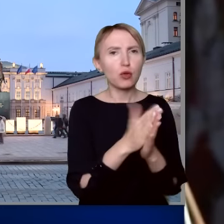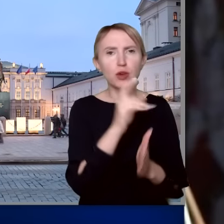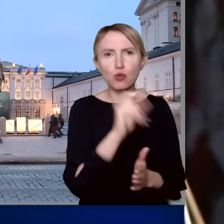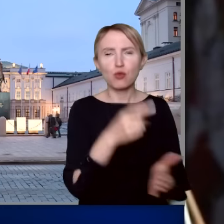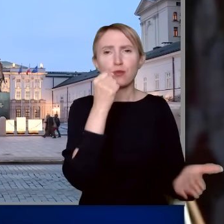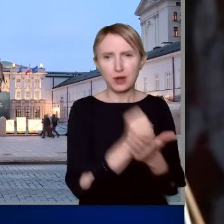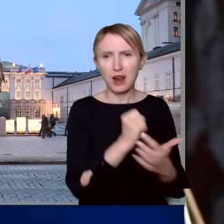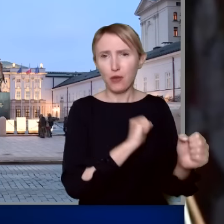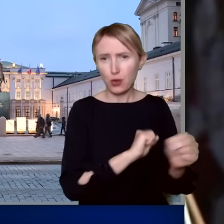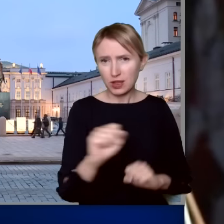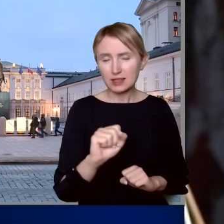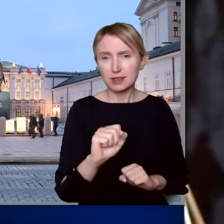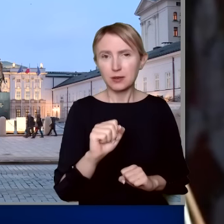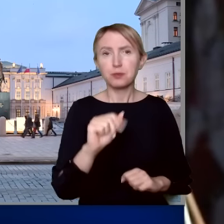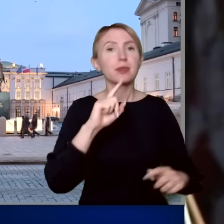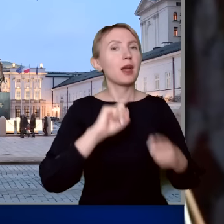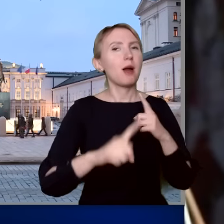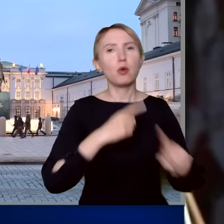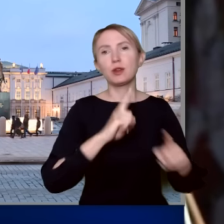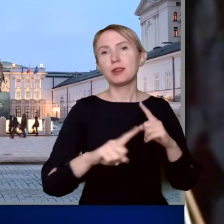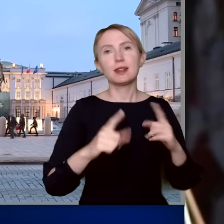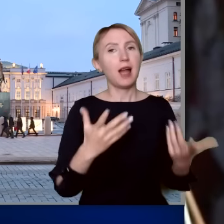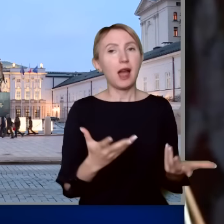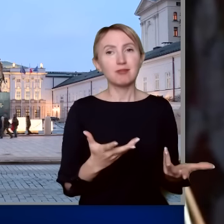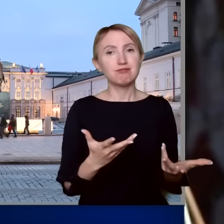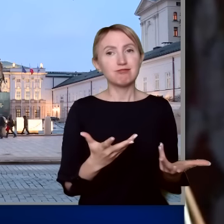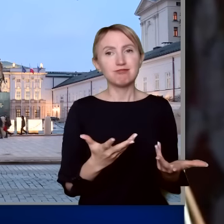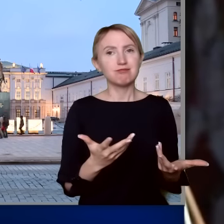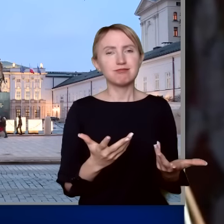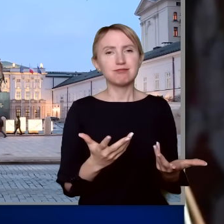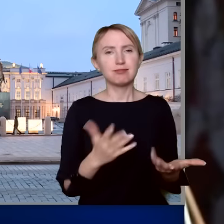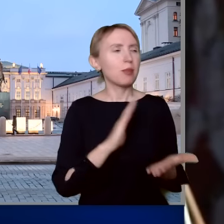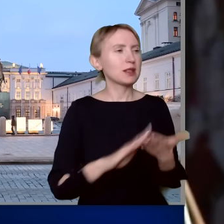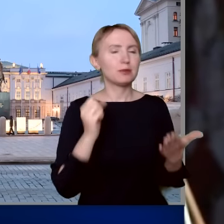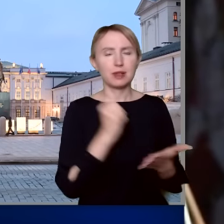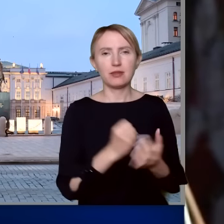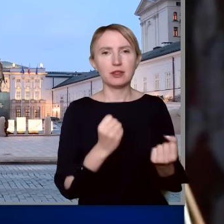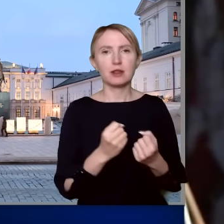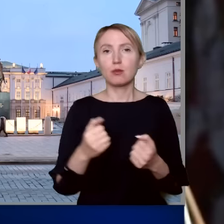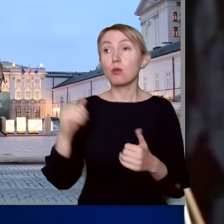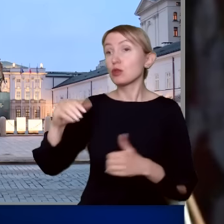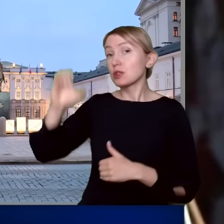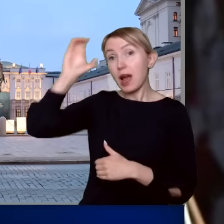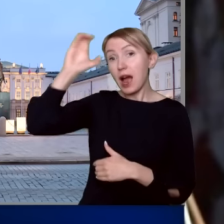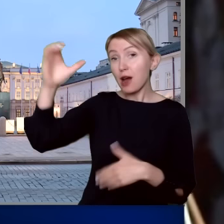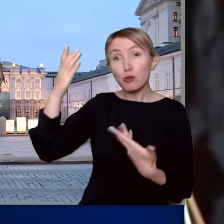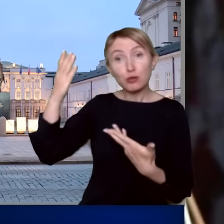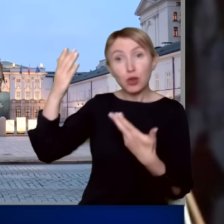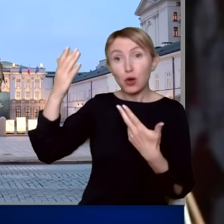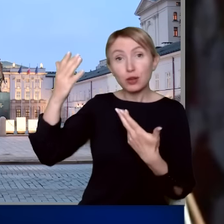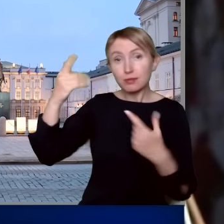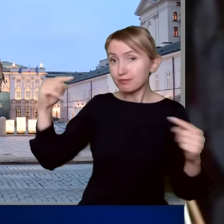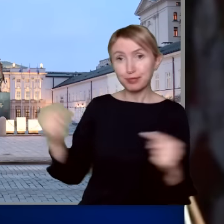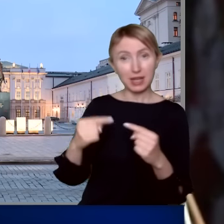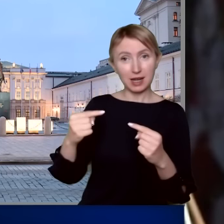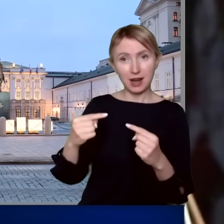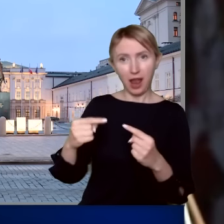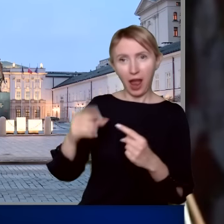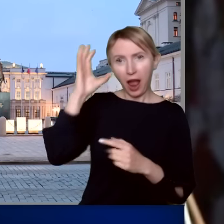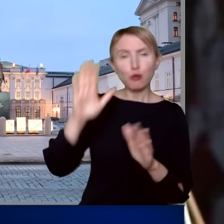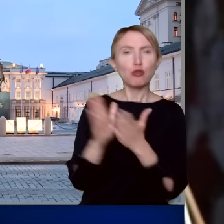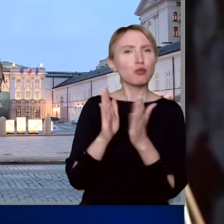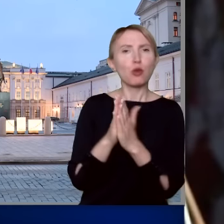a polityka swoją drogą to jest, są bezprawne działania. Ale może tu autor jest nieprawomyślny, może to ten autor podręcznika to jest jakiś,